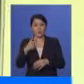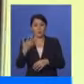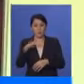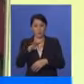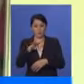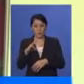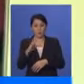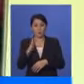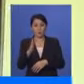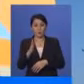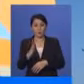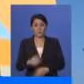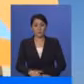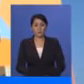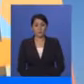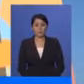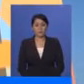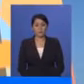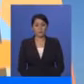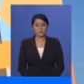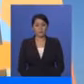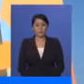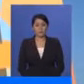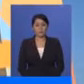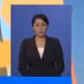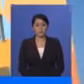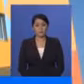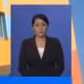қаражат бөлінеді. Жансая Қайыпова, Наталья Итова, Райымбек Бегужаев, жаңалықтар қызметі.